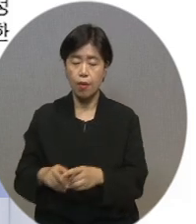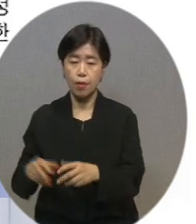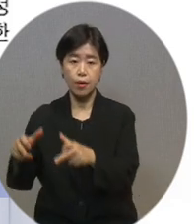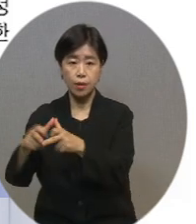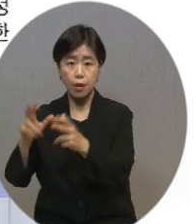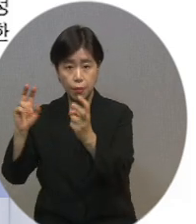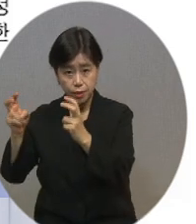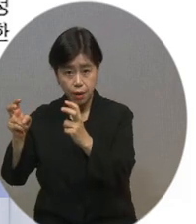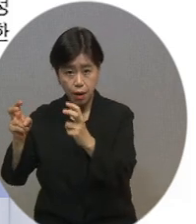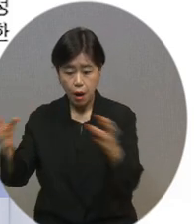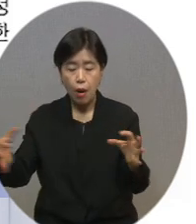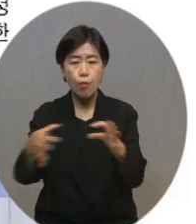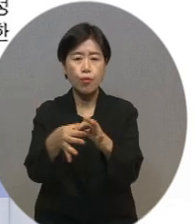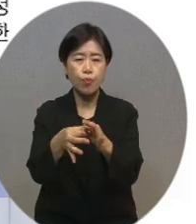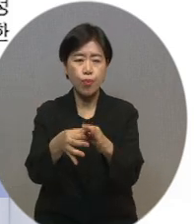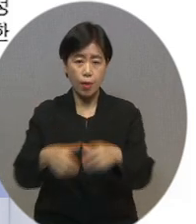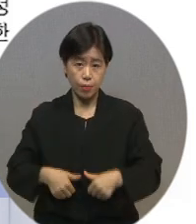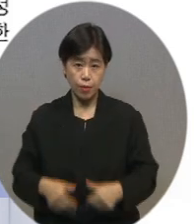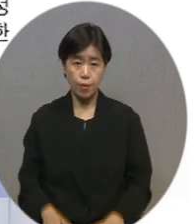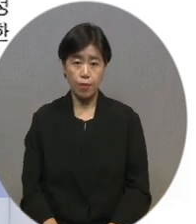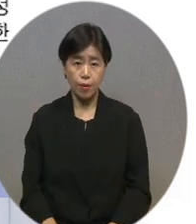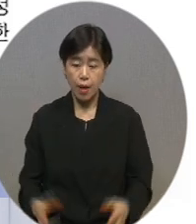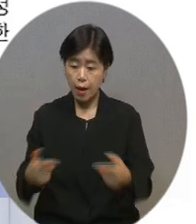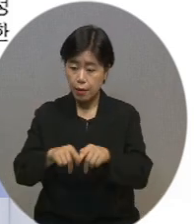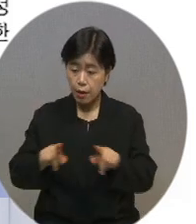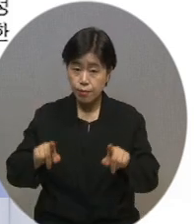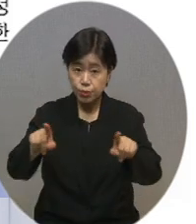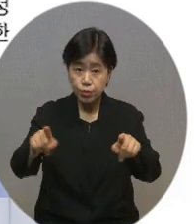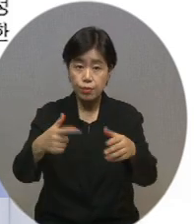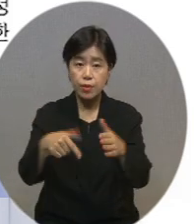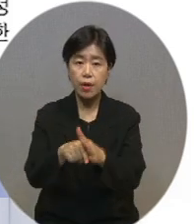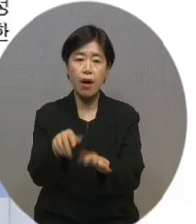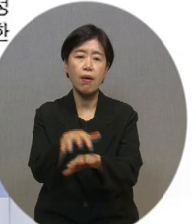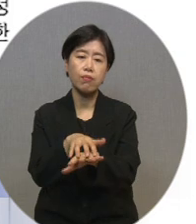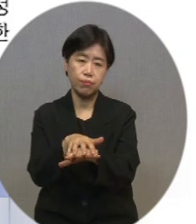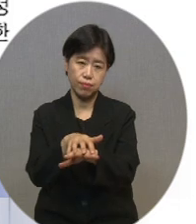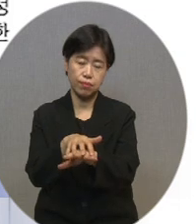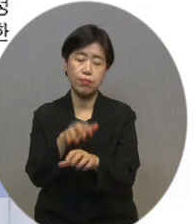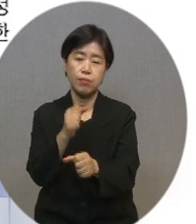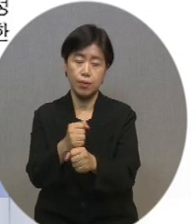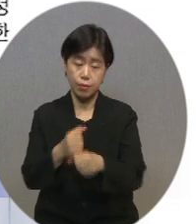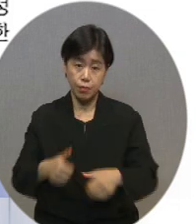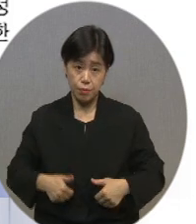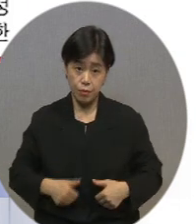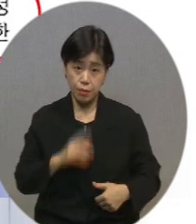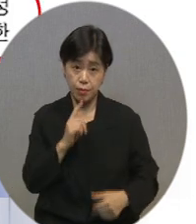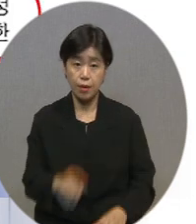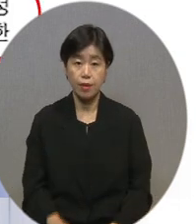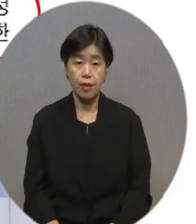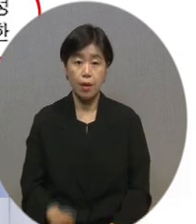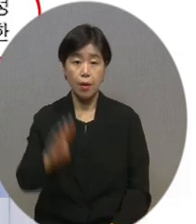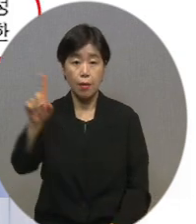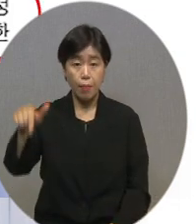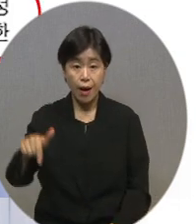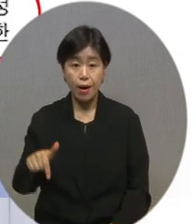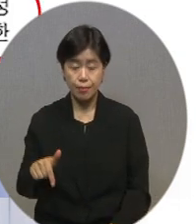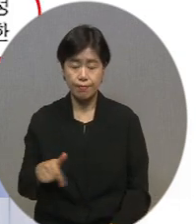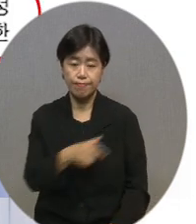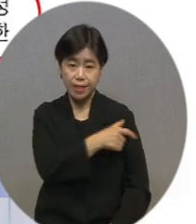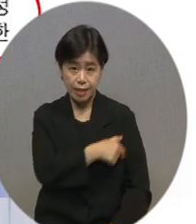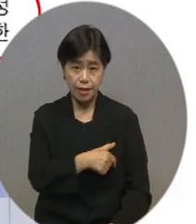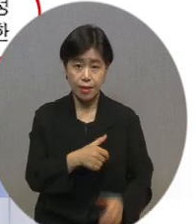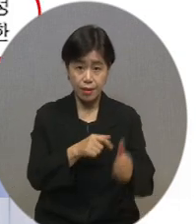필요가 있고 장애 기업의 상생을 위한 협의체 구성이 필요하다고 고 말했습니다 이에 박마루 이사장은 장행